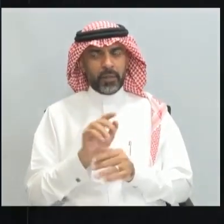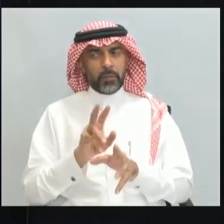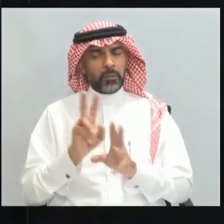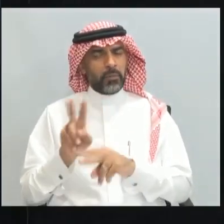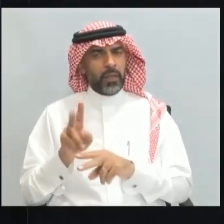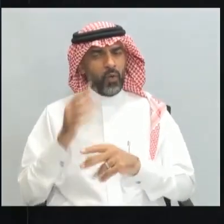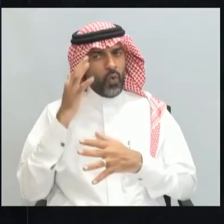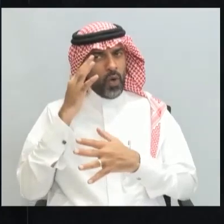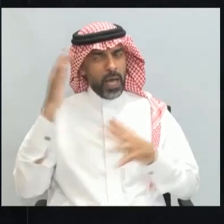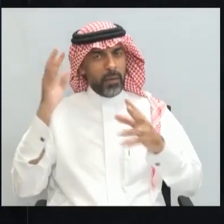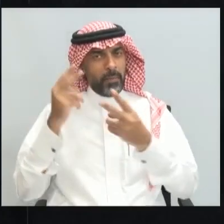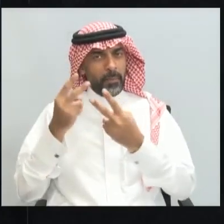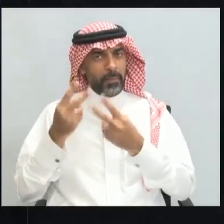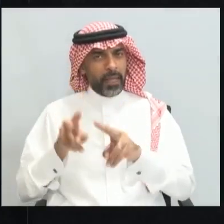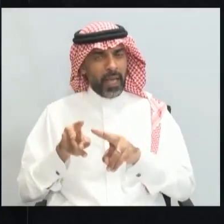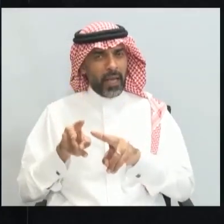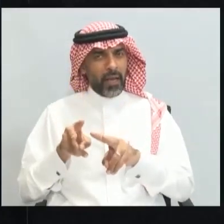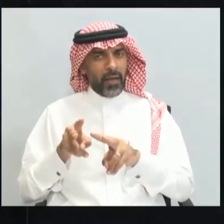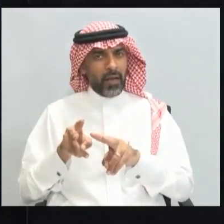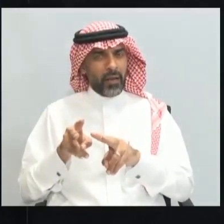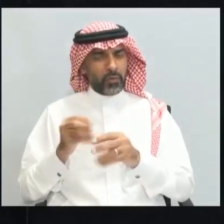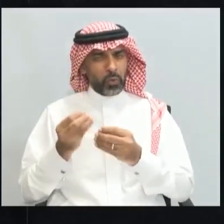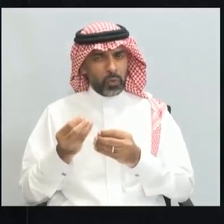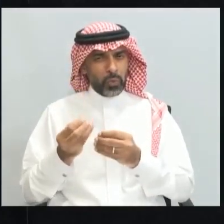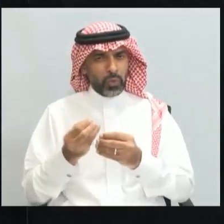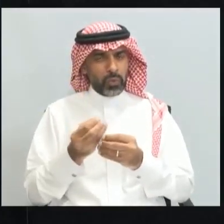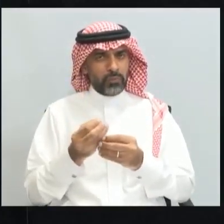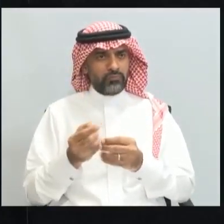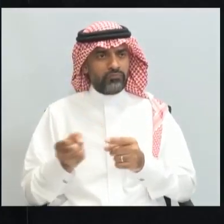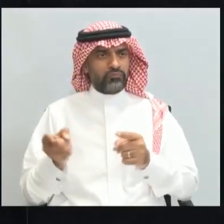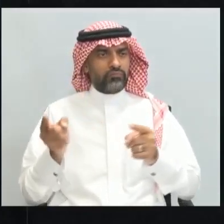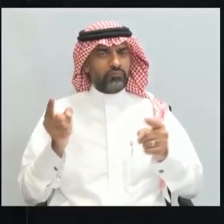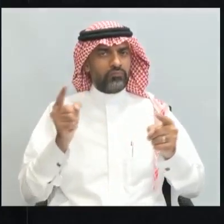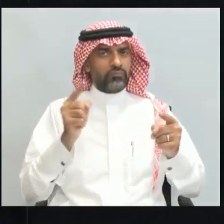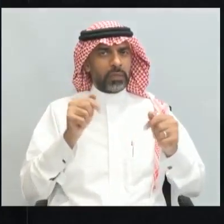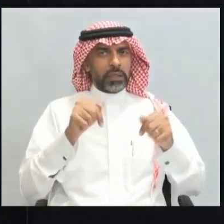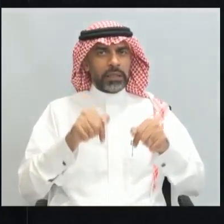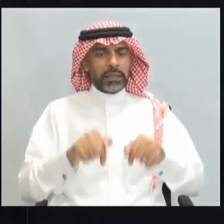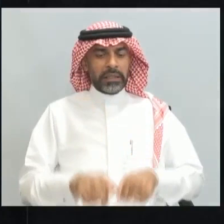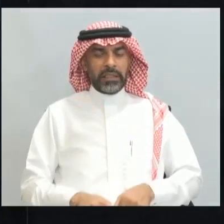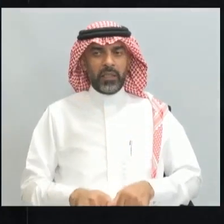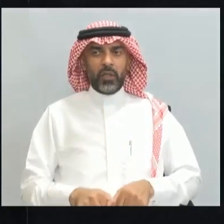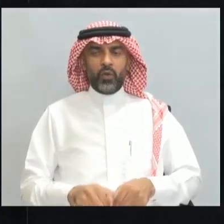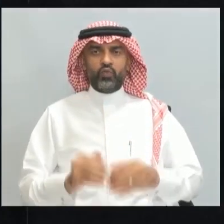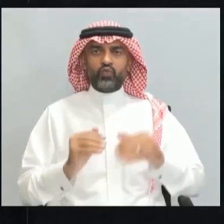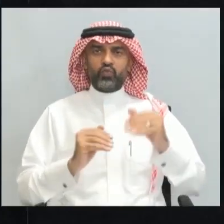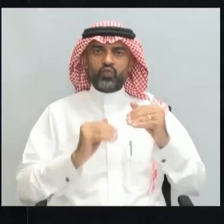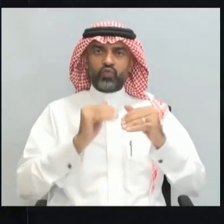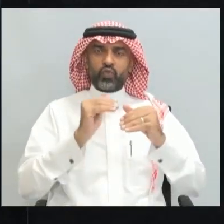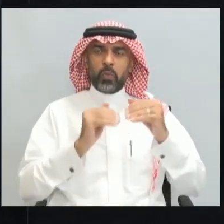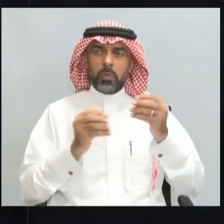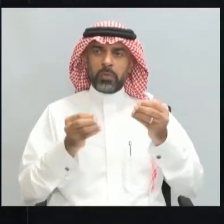هو علم ابتدا ابتدا ابنائي وبنات الطلاب رويدا رويدا الى ان الى ما وصلنا اليه حاليا من